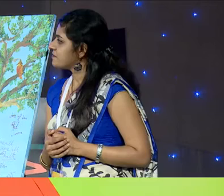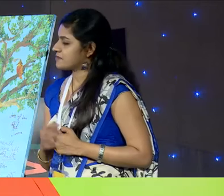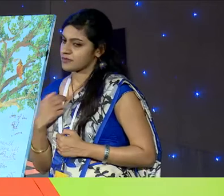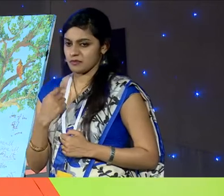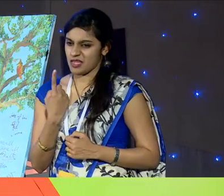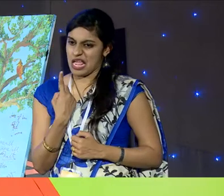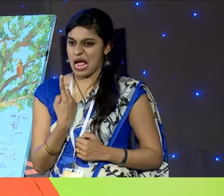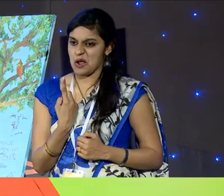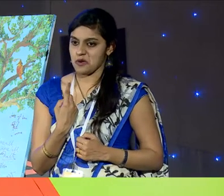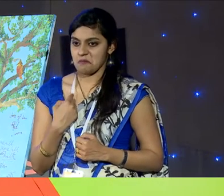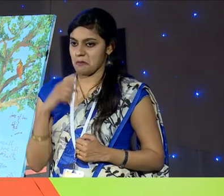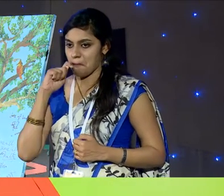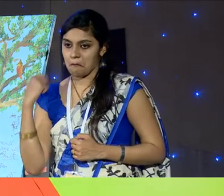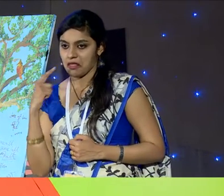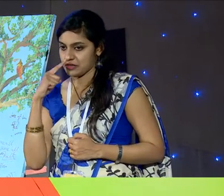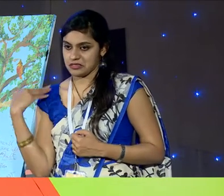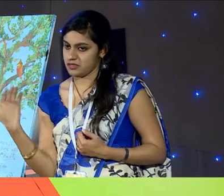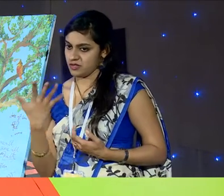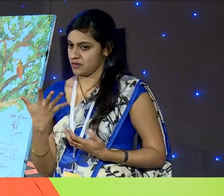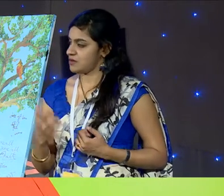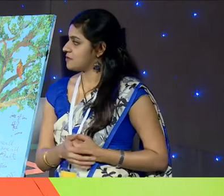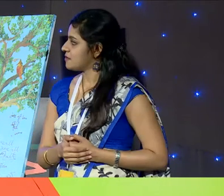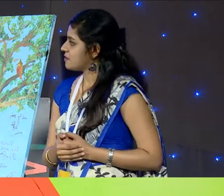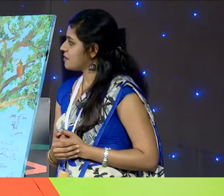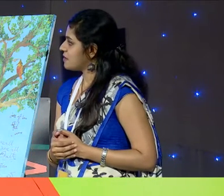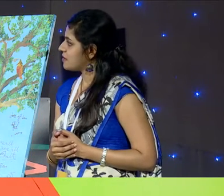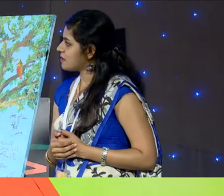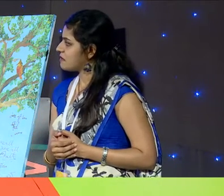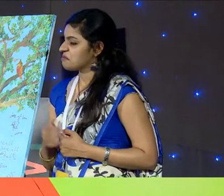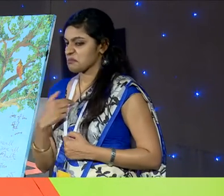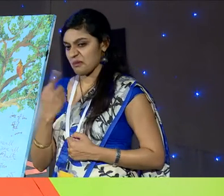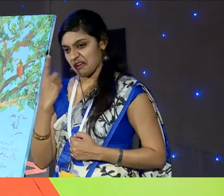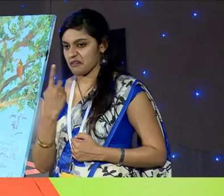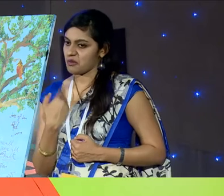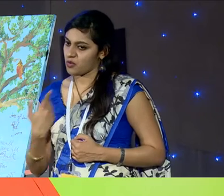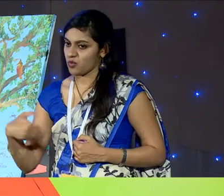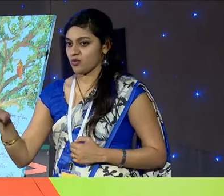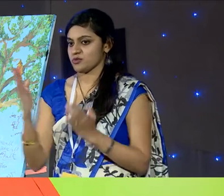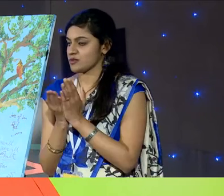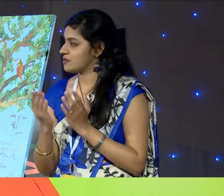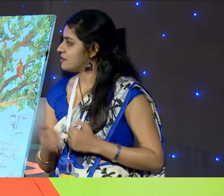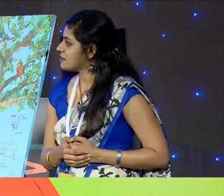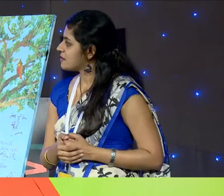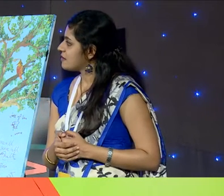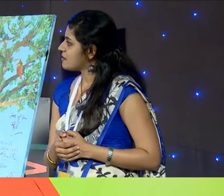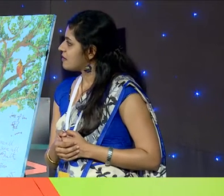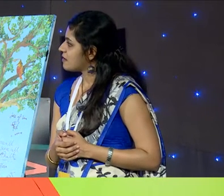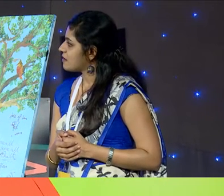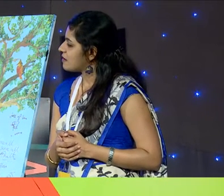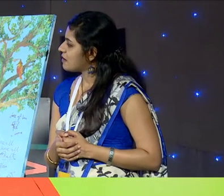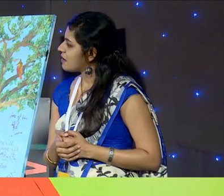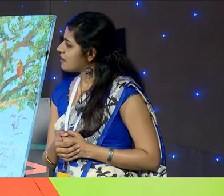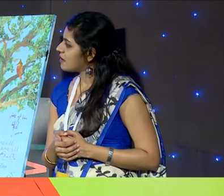भी ब्लैक बोर्ड पढ़ नहीं पाता, किताबें पढ़ नहीं पाता, ग्राउंड में खेलने जाता तो अरे तुझे दिखता नहीं, तेरा काम है सिर्फ